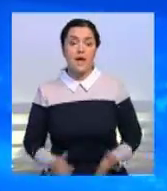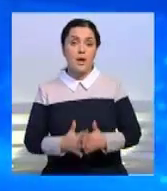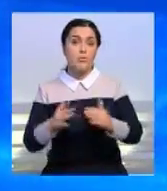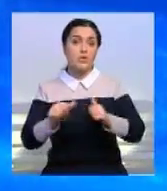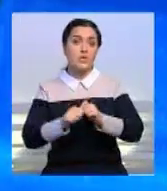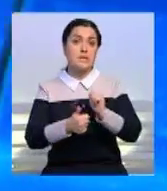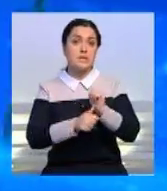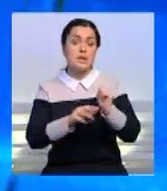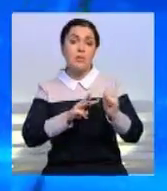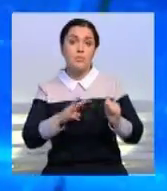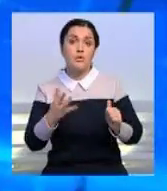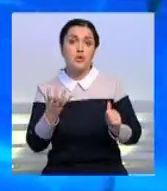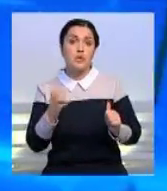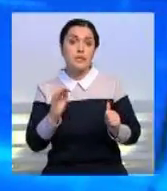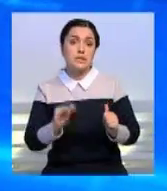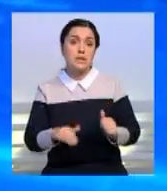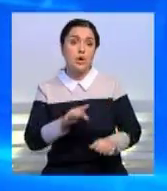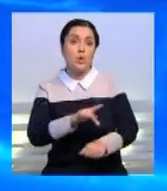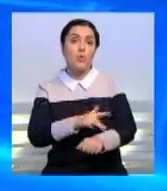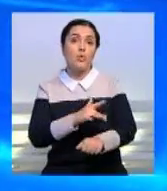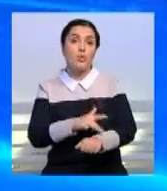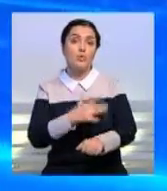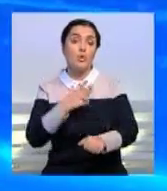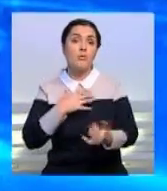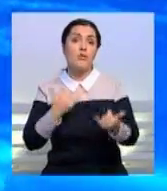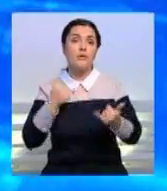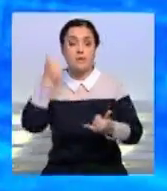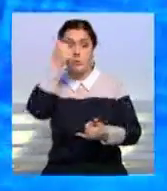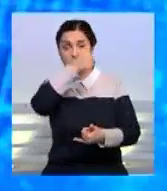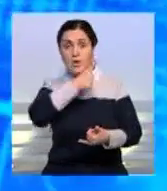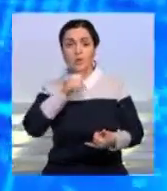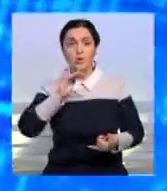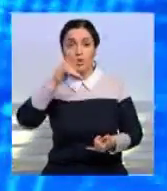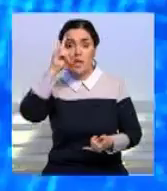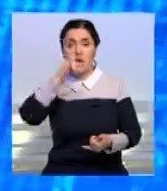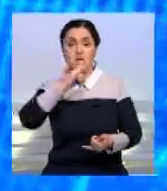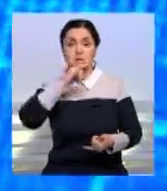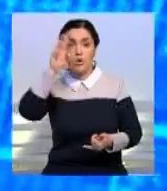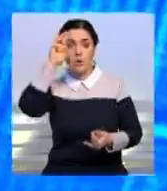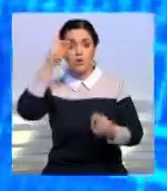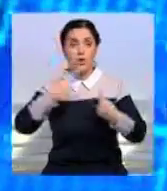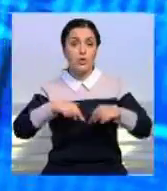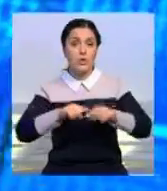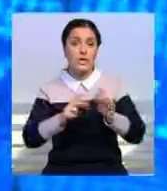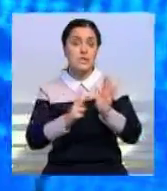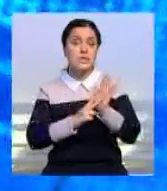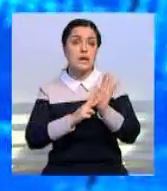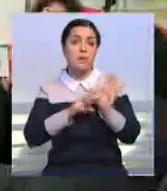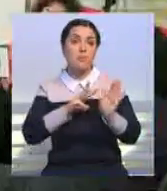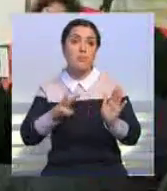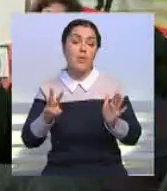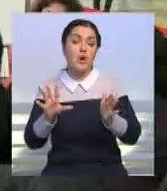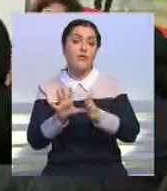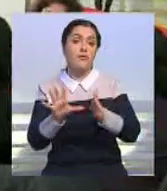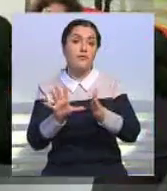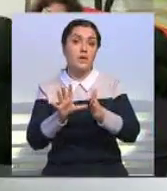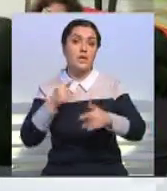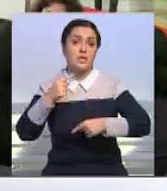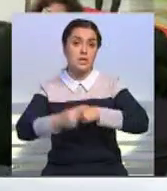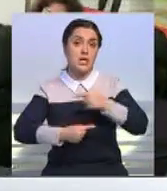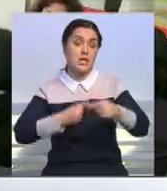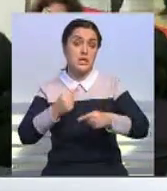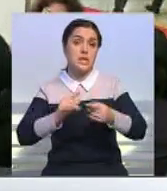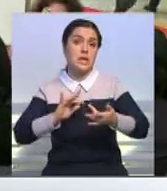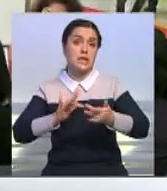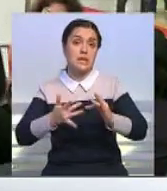Больше 16 400 000 услуг оказали в этом году жителям Южного Казахстана госорганы. Около 7 миллионов в электронном виде. Это